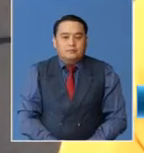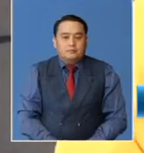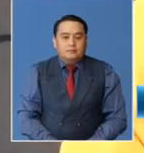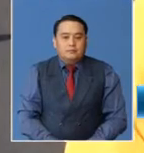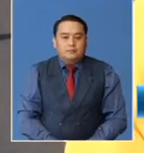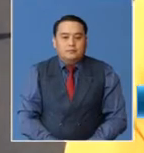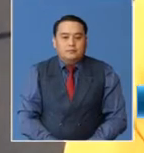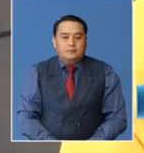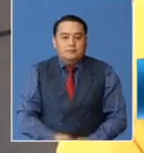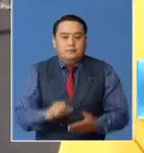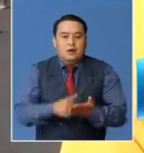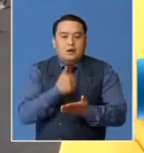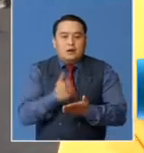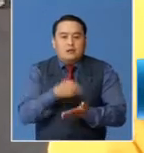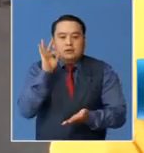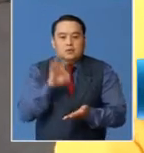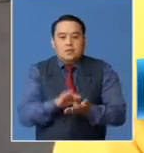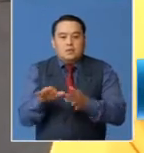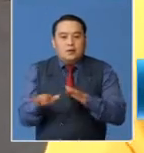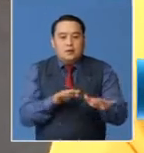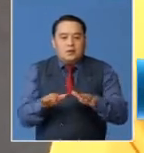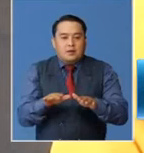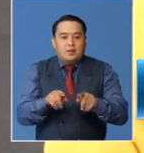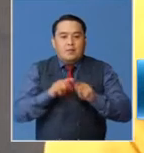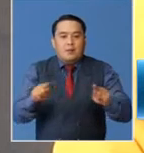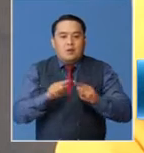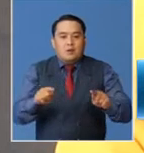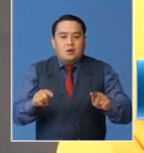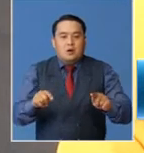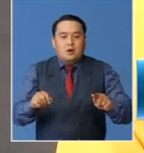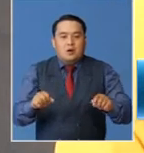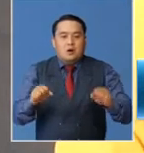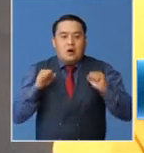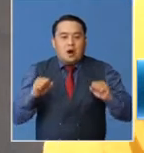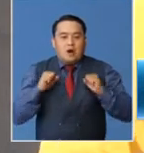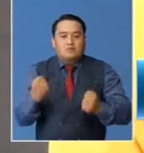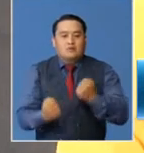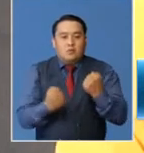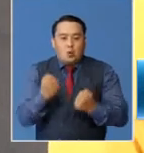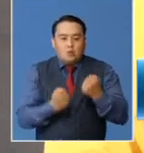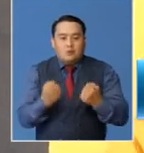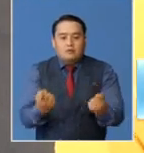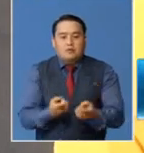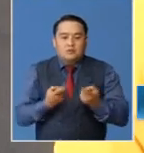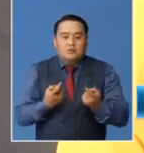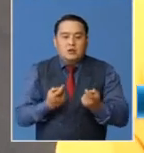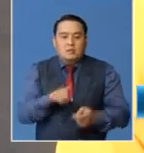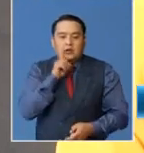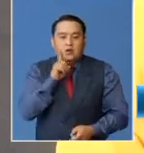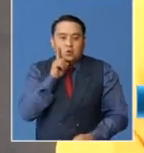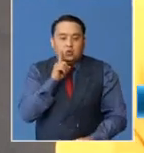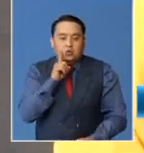Ну, основная цель мероприятия – это популяризация автоспорта, привлечение